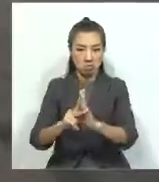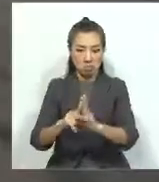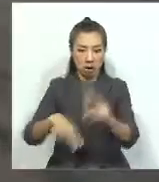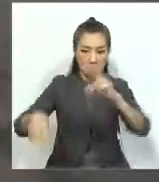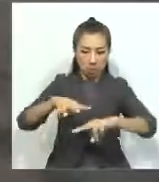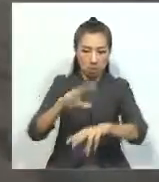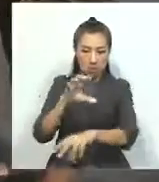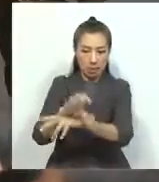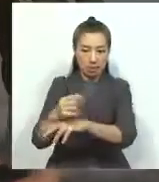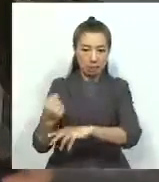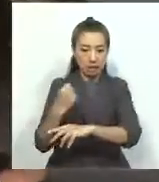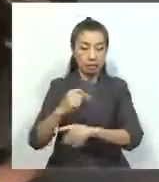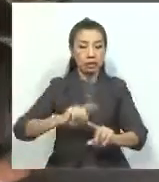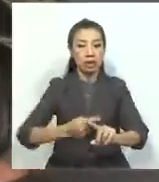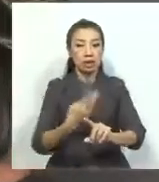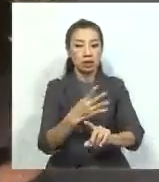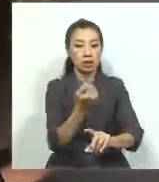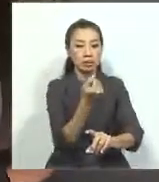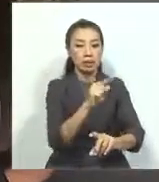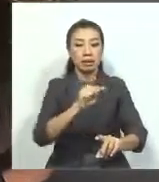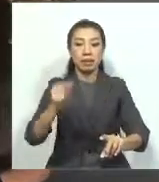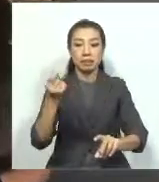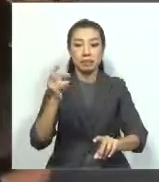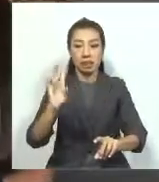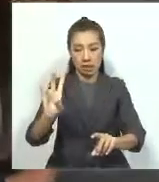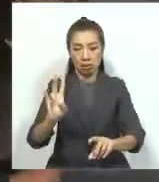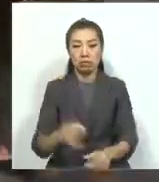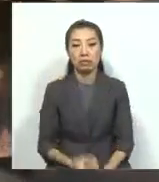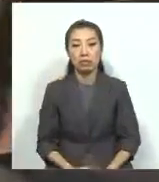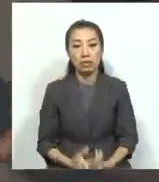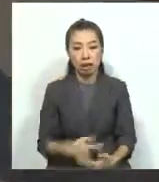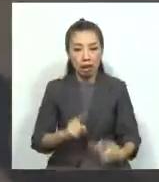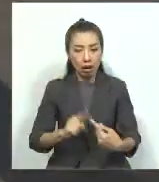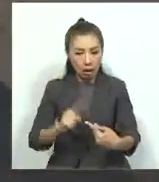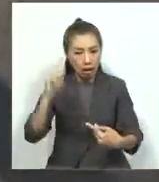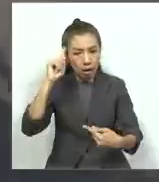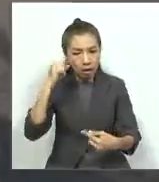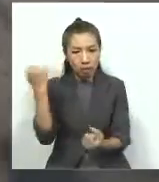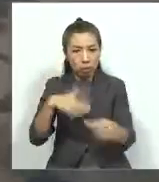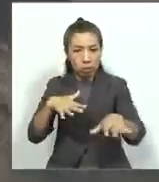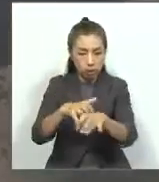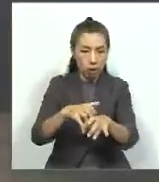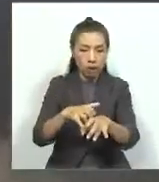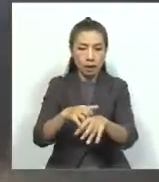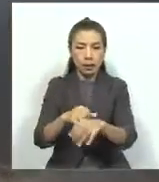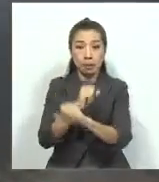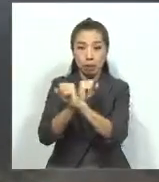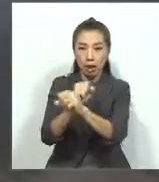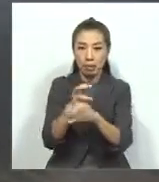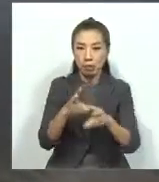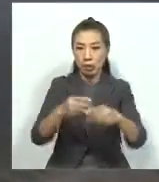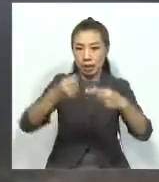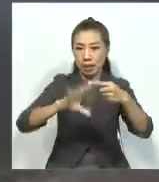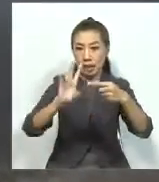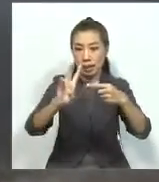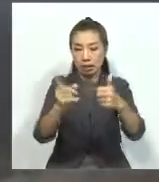ที่11จนถึง17เมษายนพร้อมทั้งกำหนดมาตรการป้องกันลดอุบัติเหตุ7มาตรการคือล